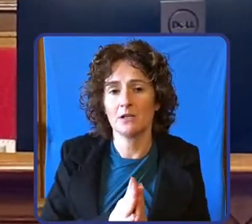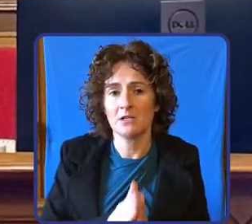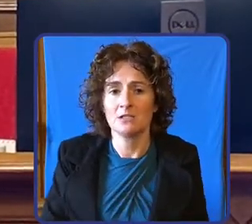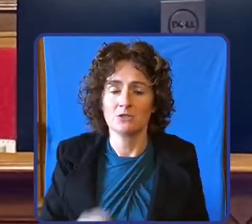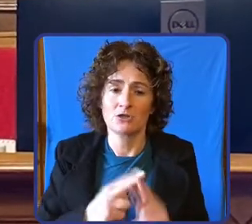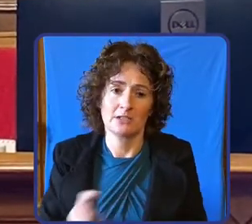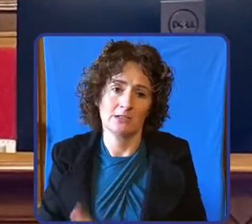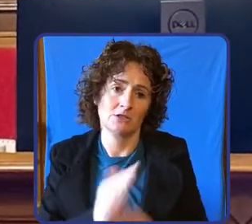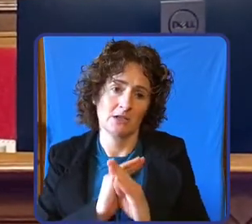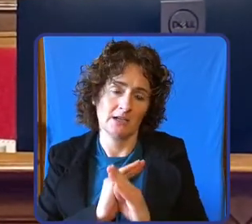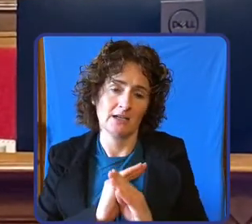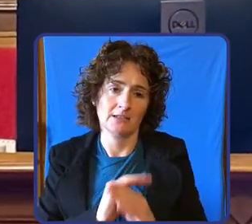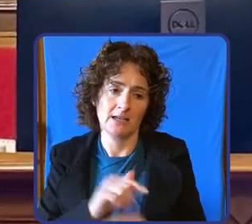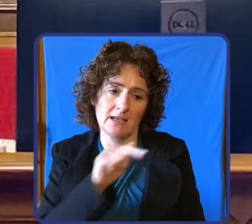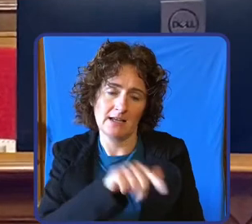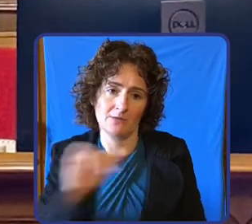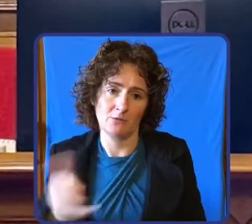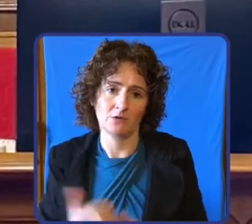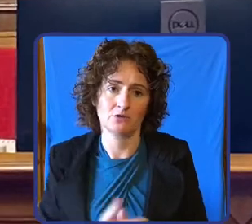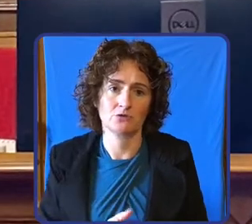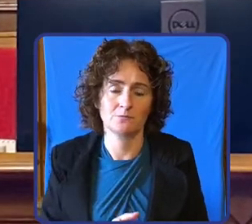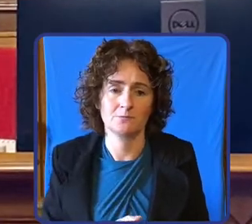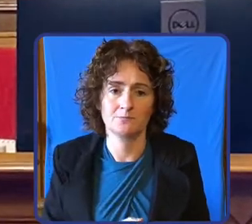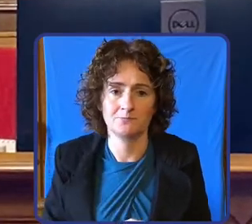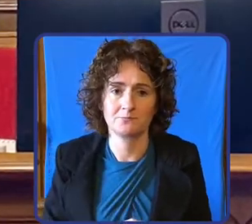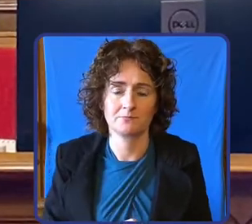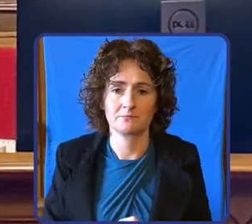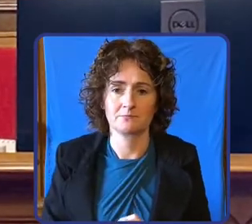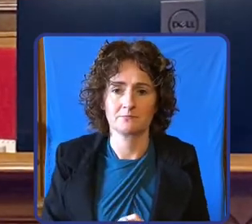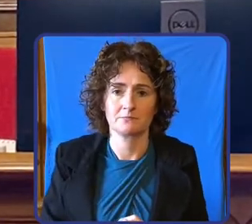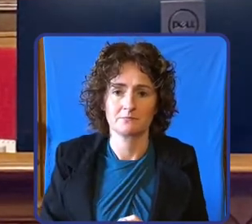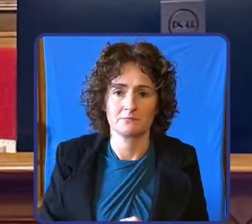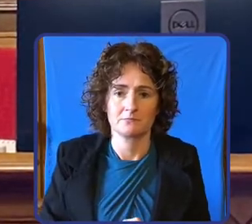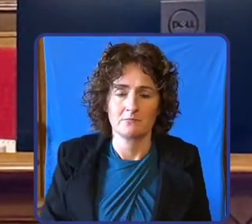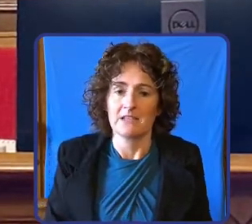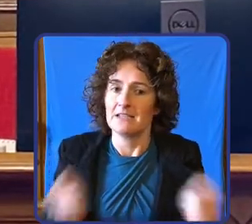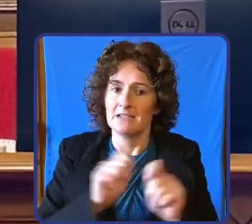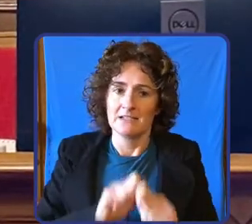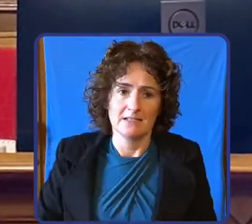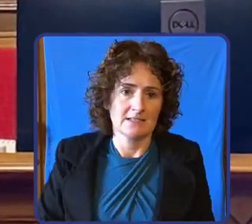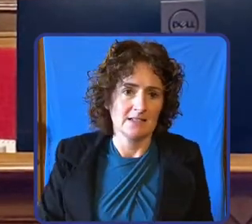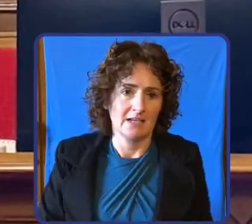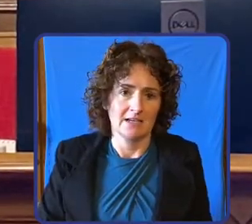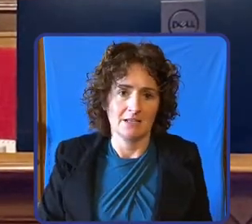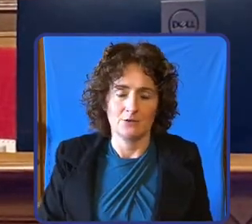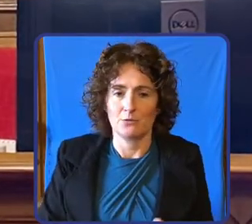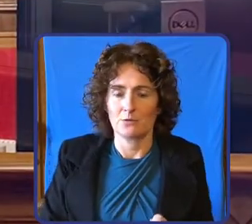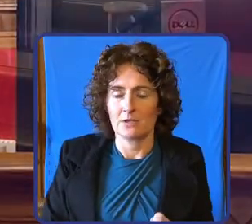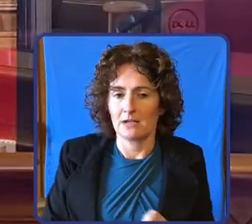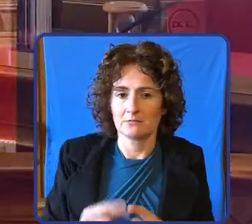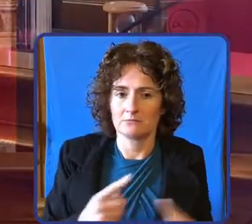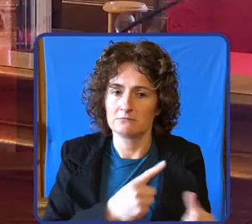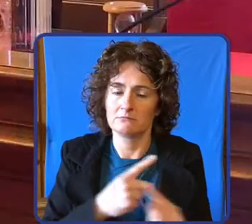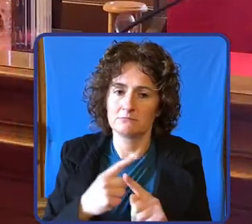szeretném javasolni Gyöngyösi Ferenc és Berényi Károly jelentkezését. Zárjuk le, mert tényleg egyre kevésbé a költségvetésről